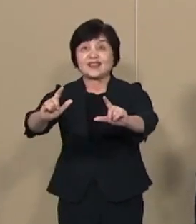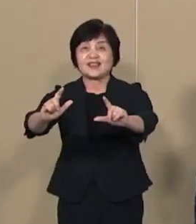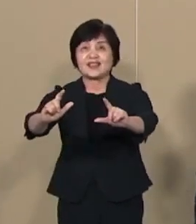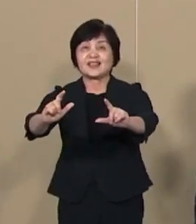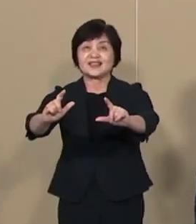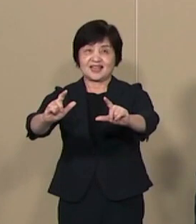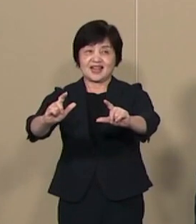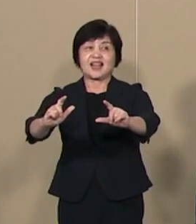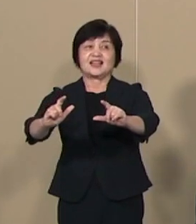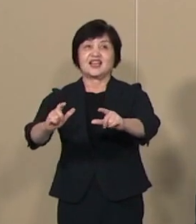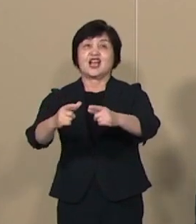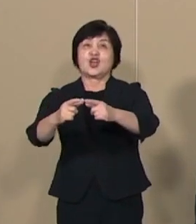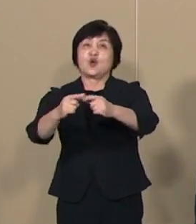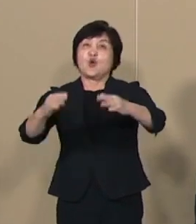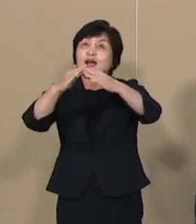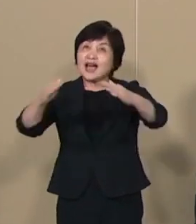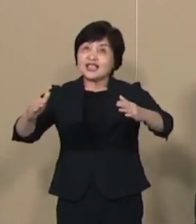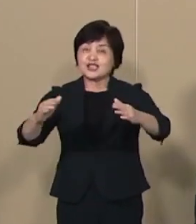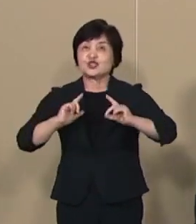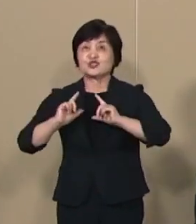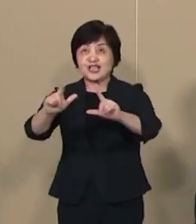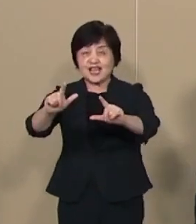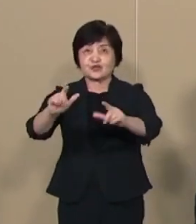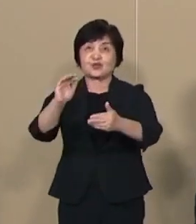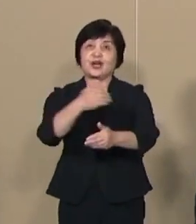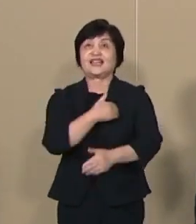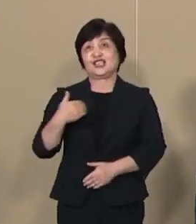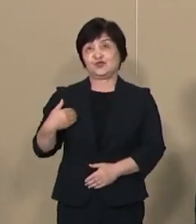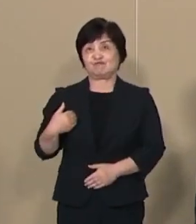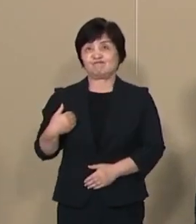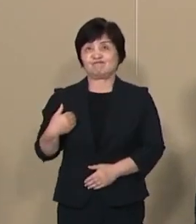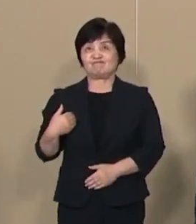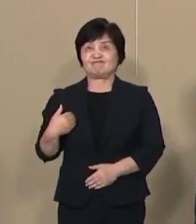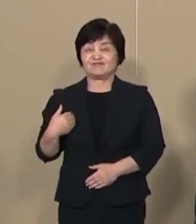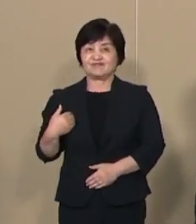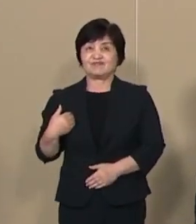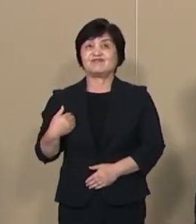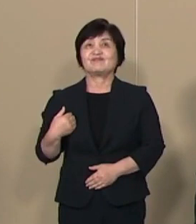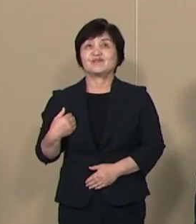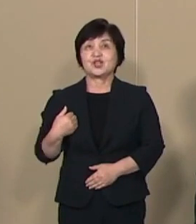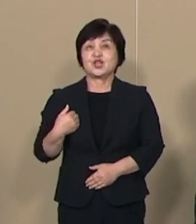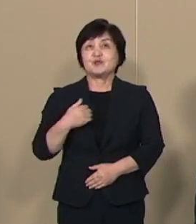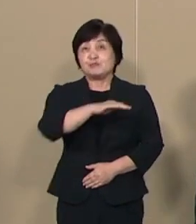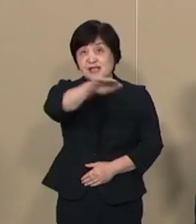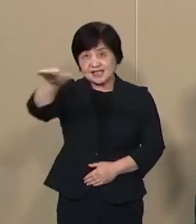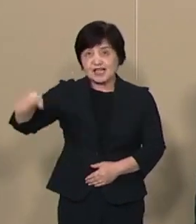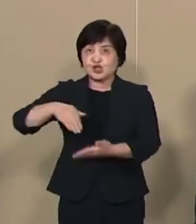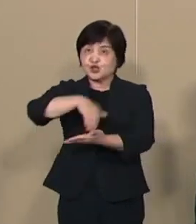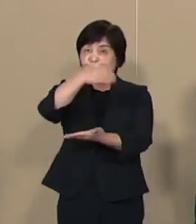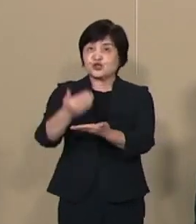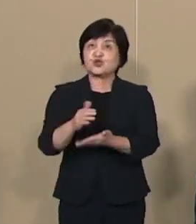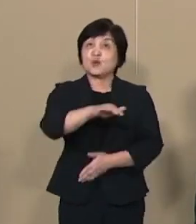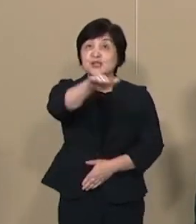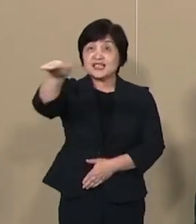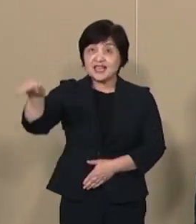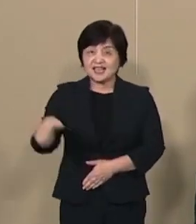国会に伝えるということがこれも台風の目になるという背後でねそれはれた日には皆さん九州の皆さんがねこれを